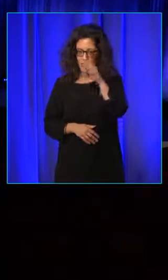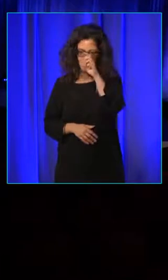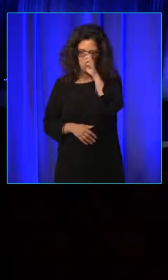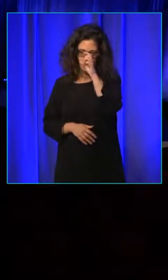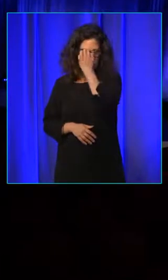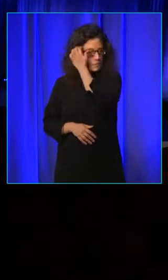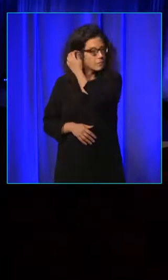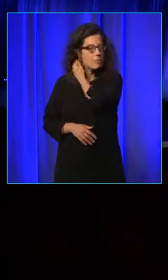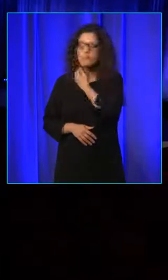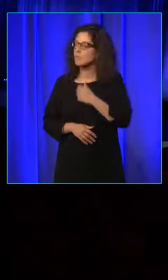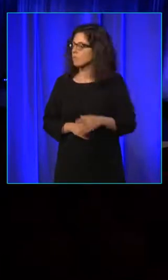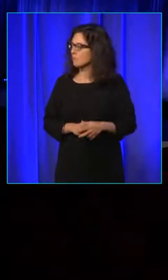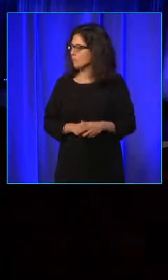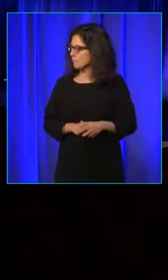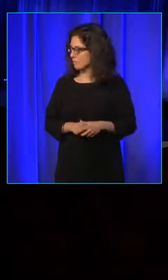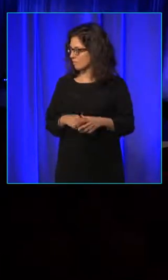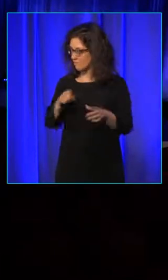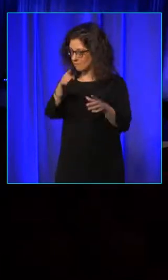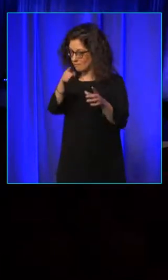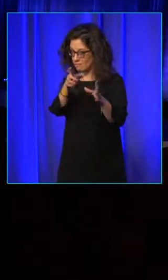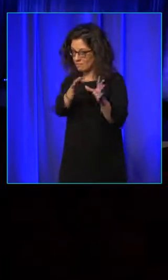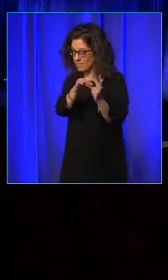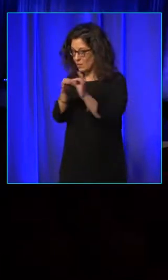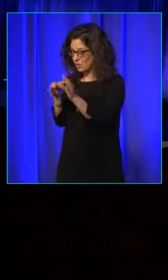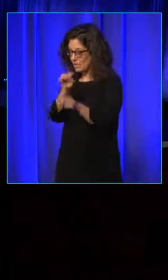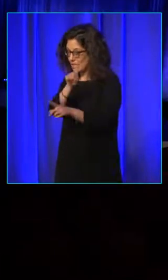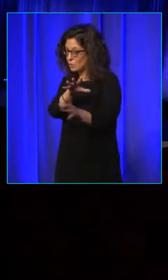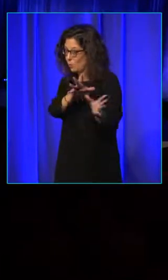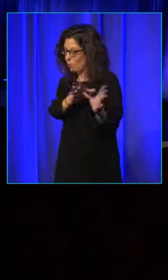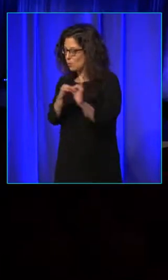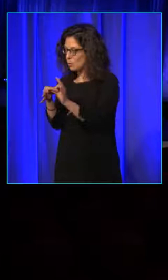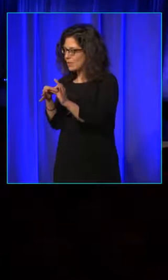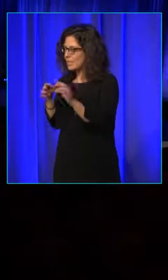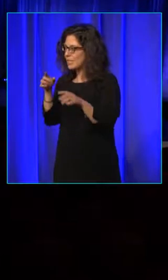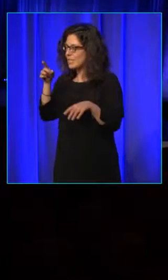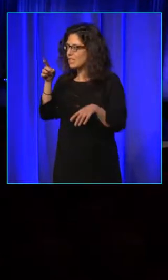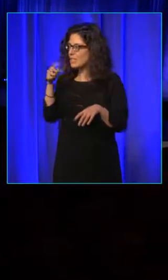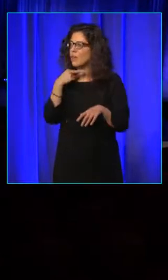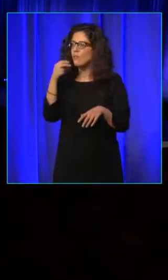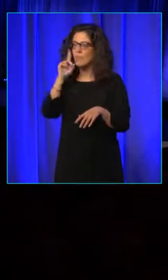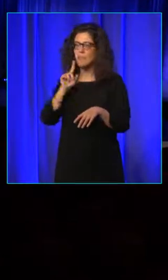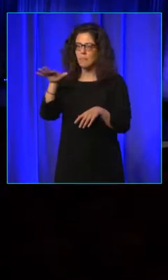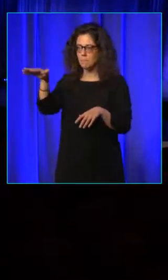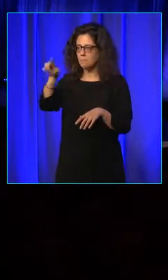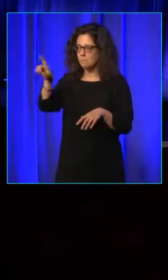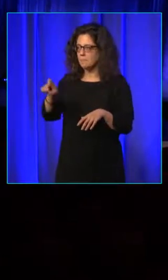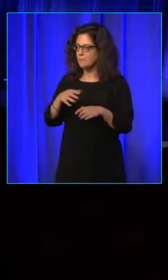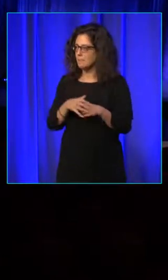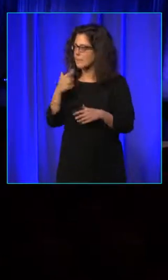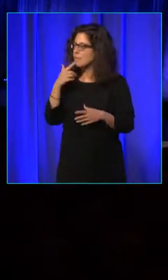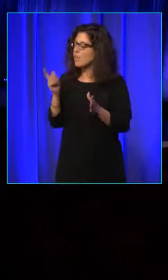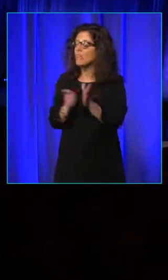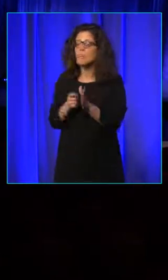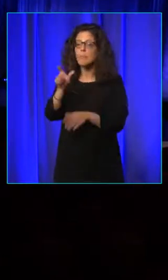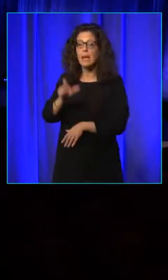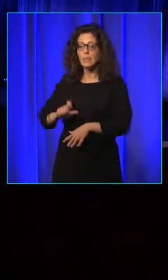Un peu dans la suite de cette question, est-ce que vous travaillez aussi donc le moment de pour dépasser le moment où la personne s'est